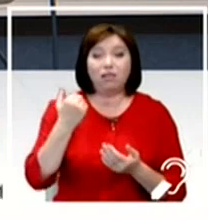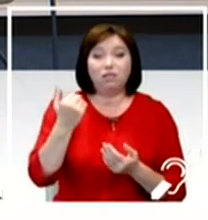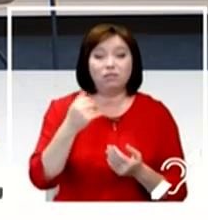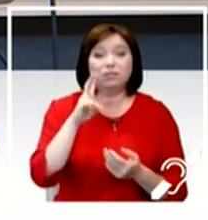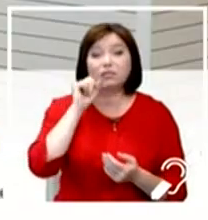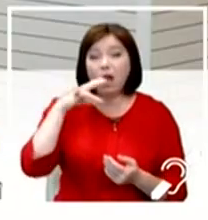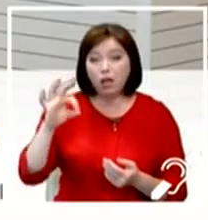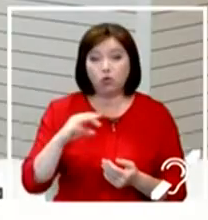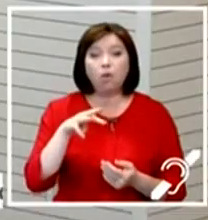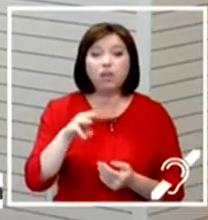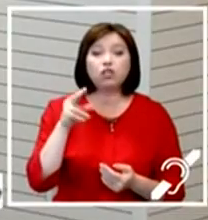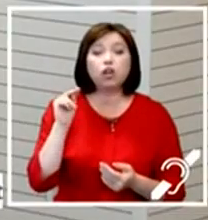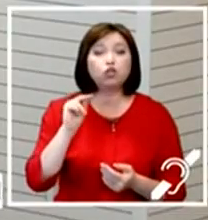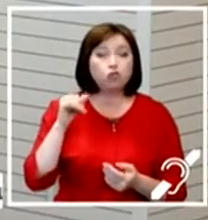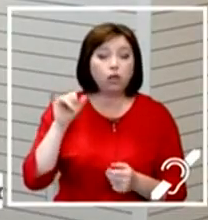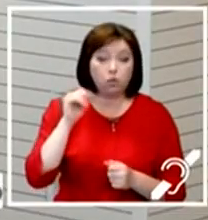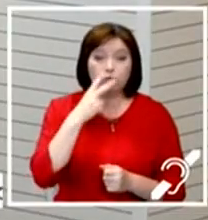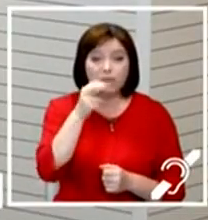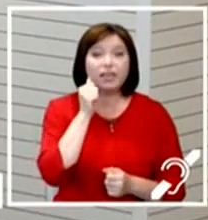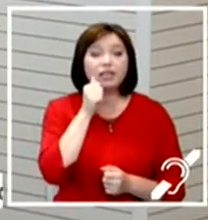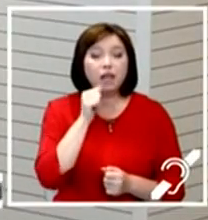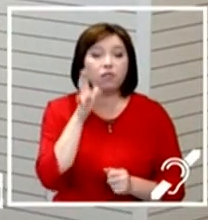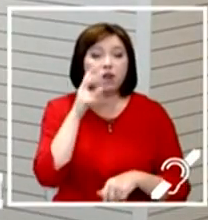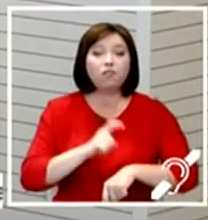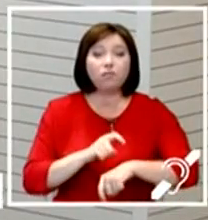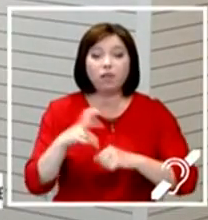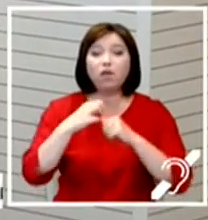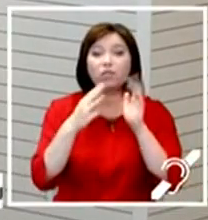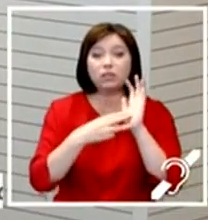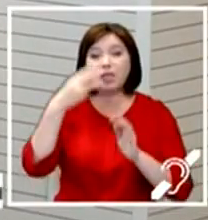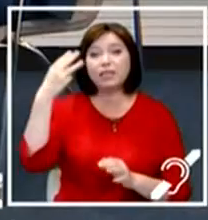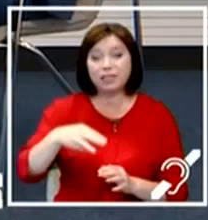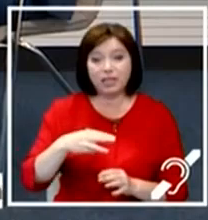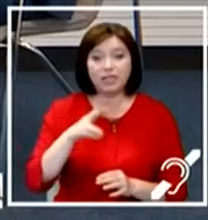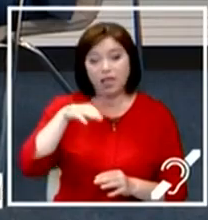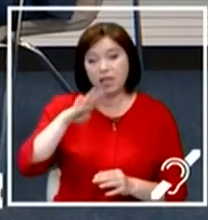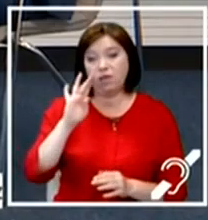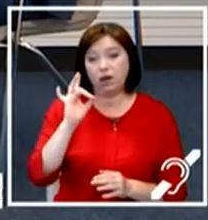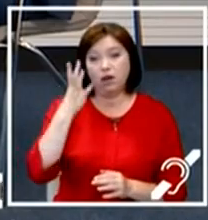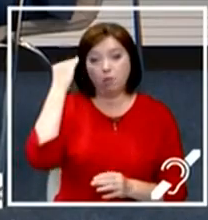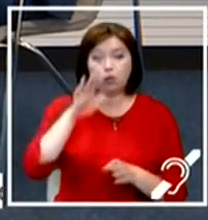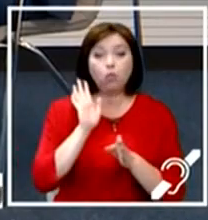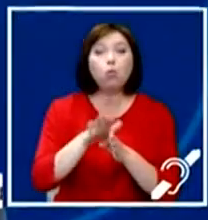Nord atlantice Mircea gean îl puteți urmări mâine la ora 18:30 la TVR Moldova